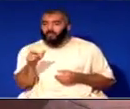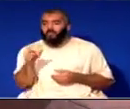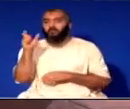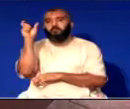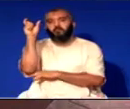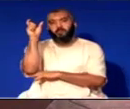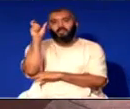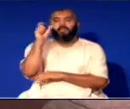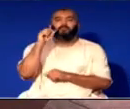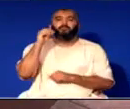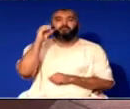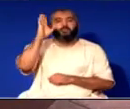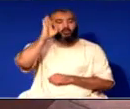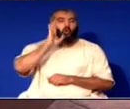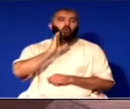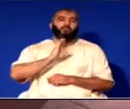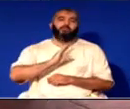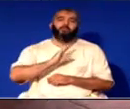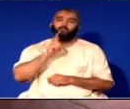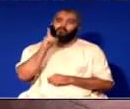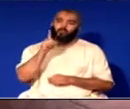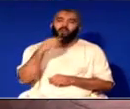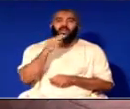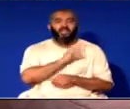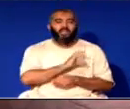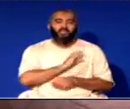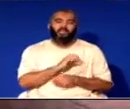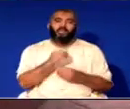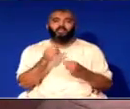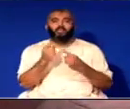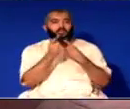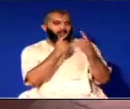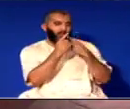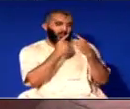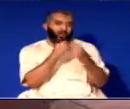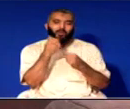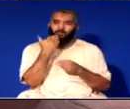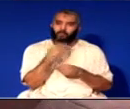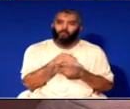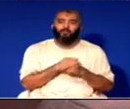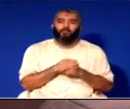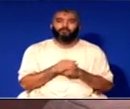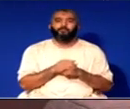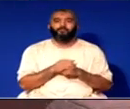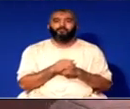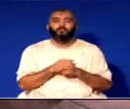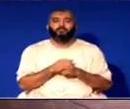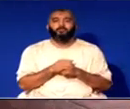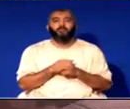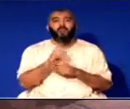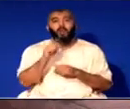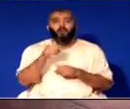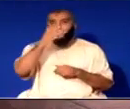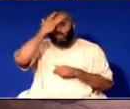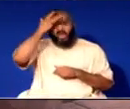وهما اللي يرضوا الناس، يعني لا تكون البروده الزياده هذيك ولا تكون ديك السخانه الزياده. انا عارفين في الجو